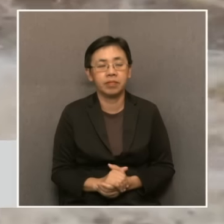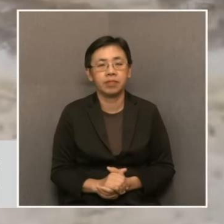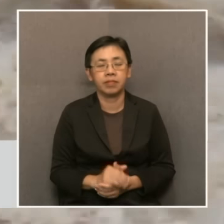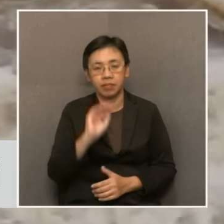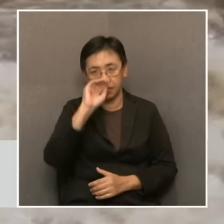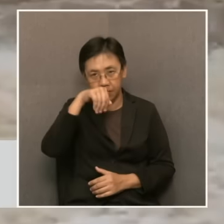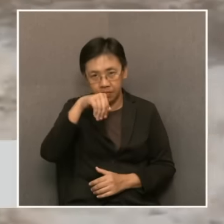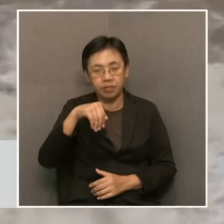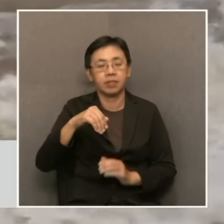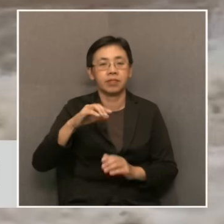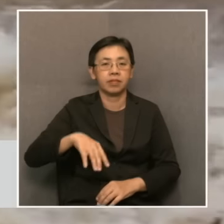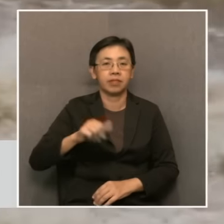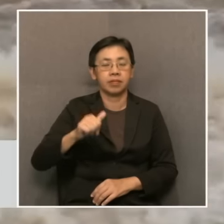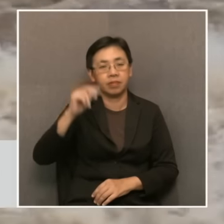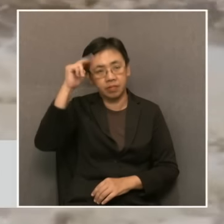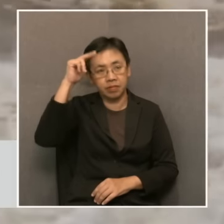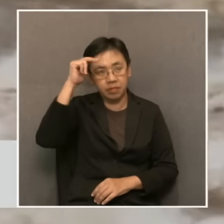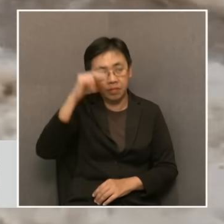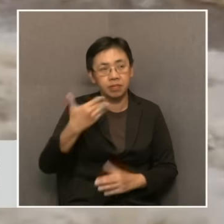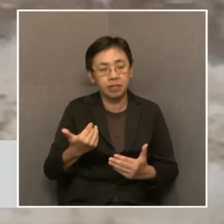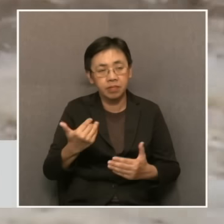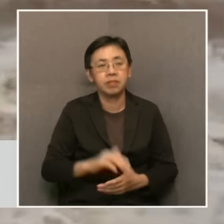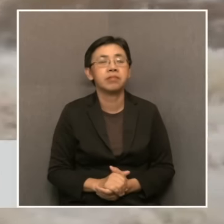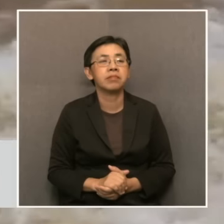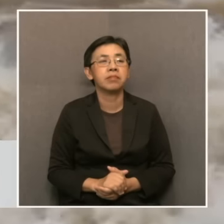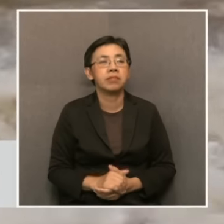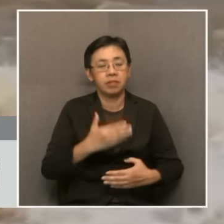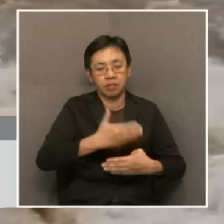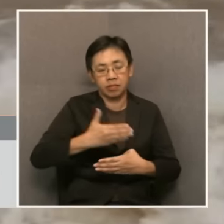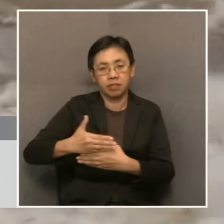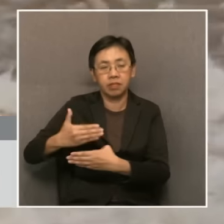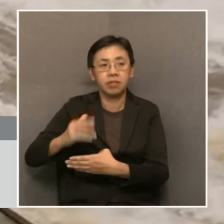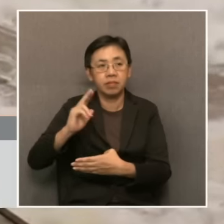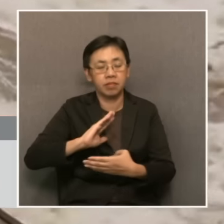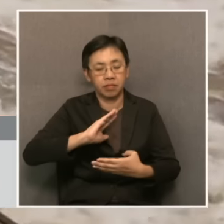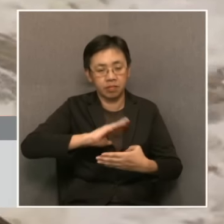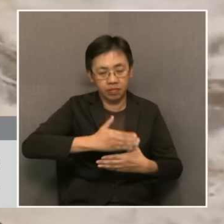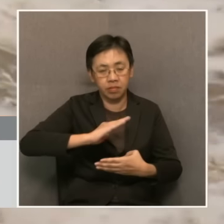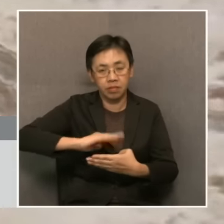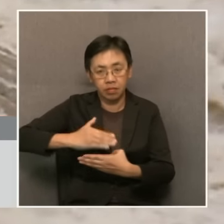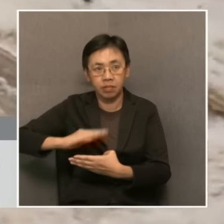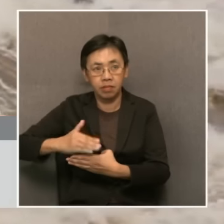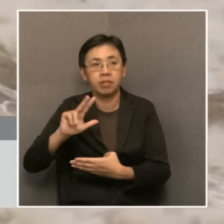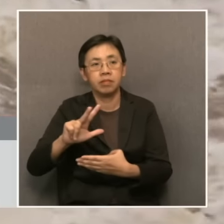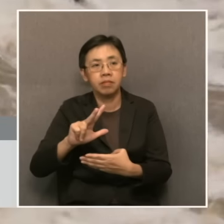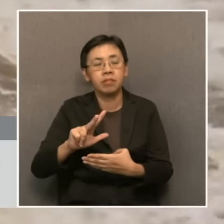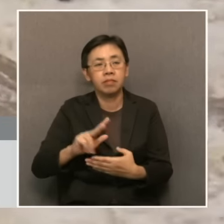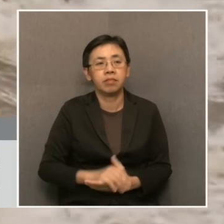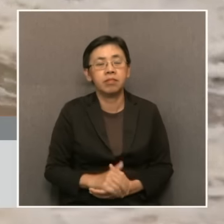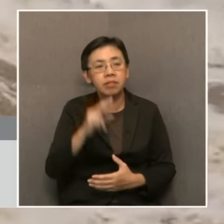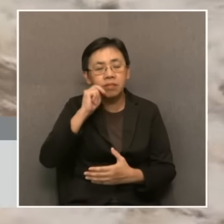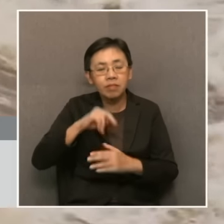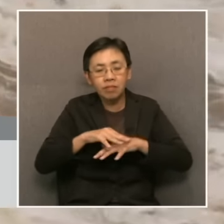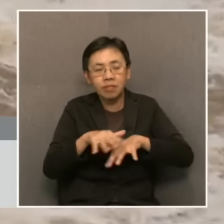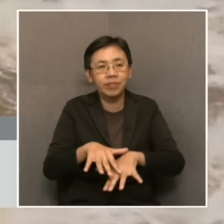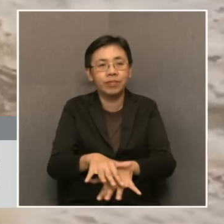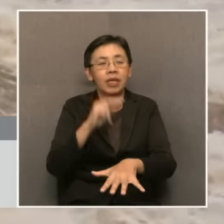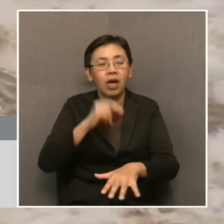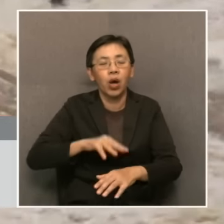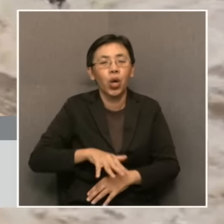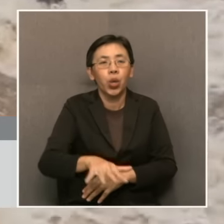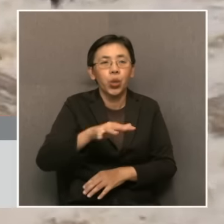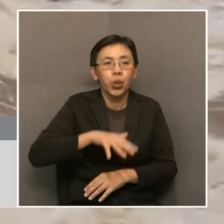ครลำปางได้พับประตูระบายน้ำทั้ง3บานลงในระดับที่ต่ำสุดค่ะเพื่อให้แม่น้ำวังไหลผ่